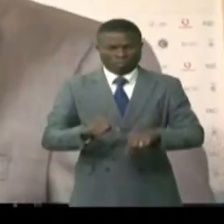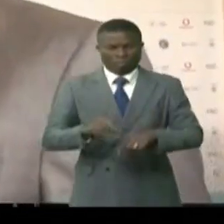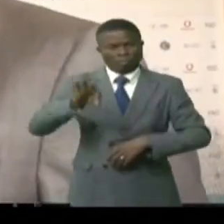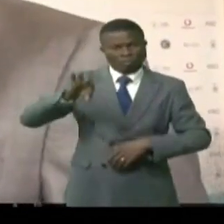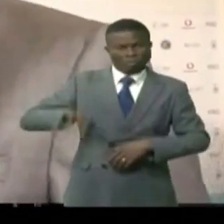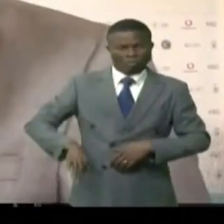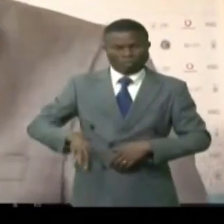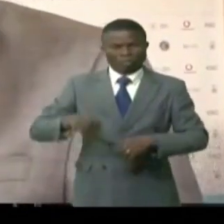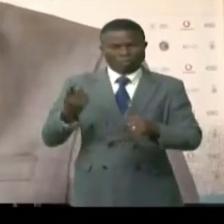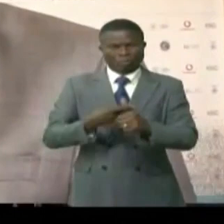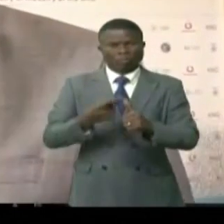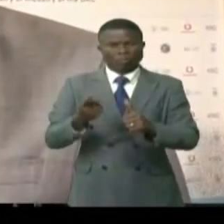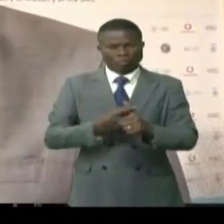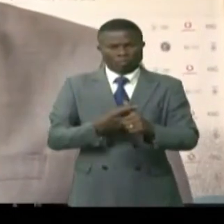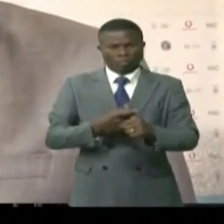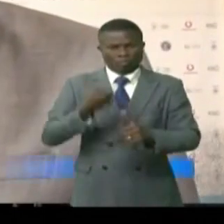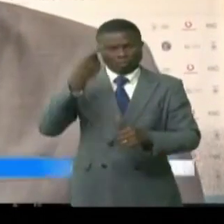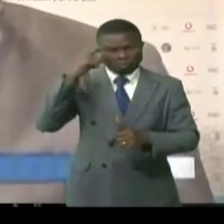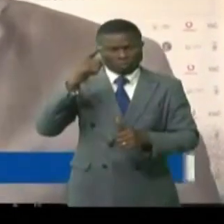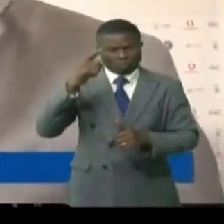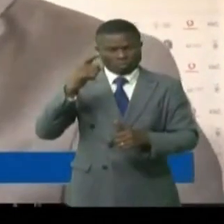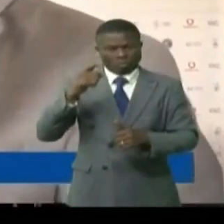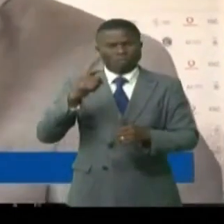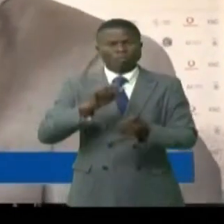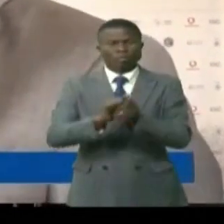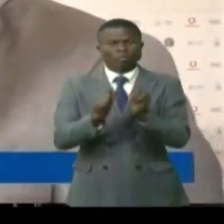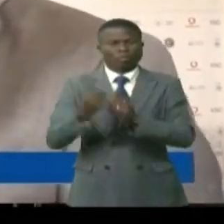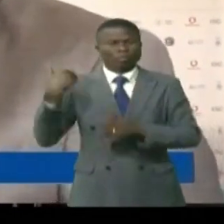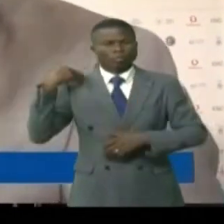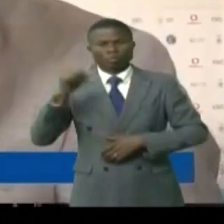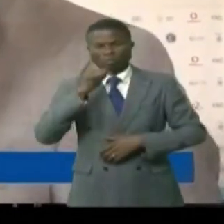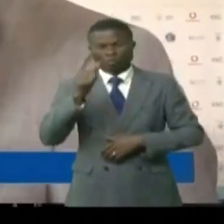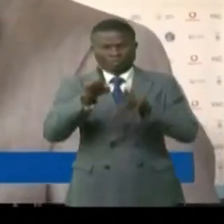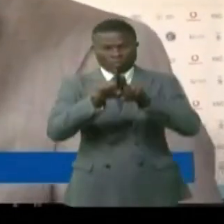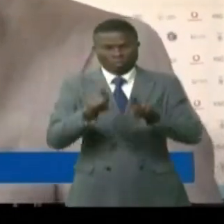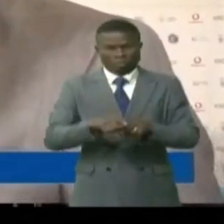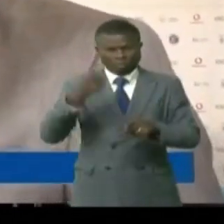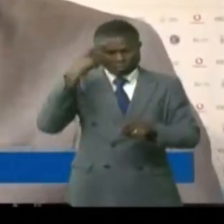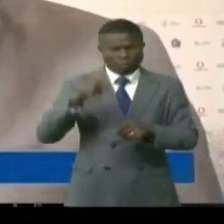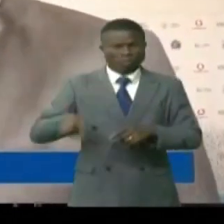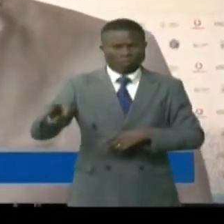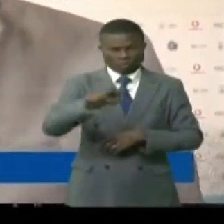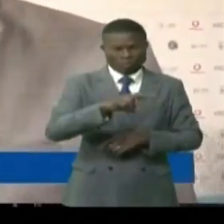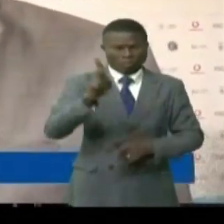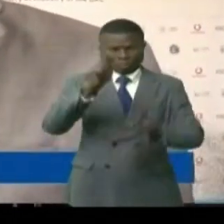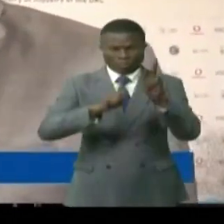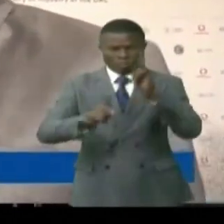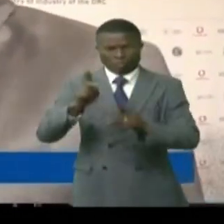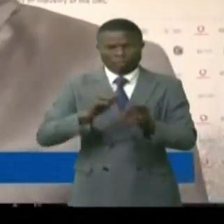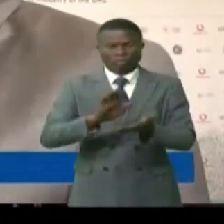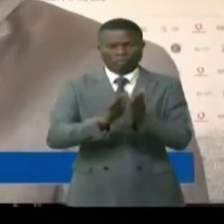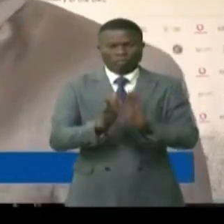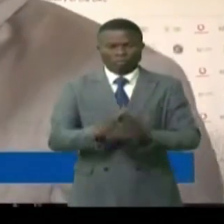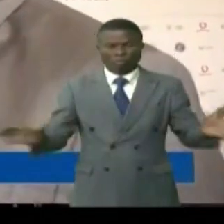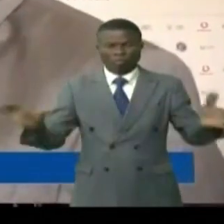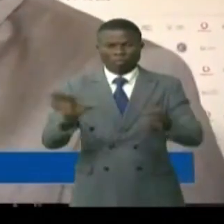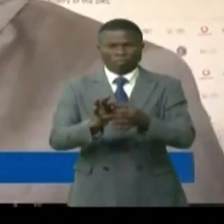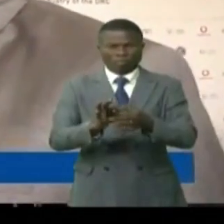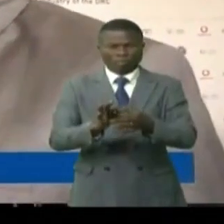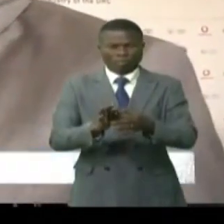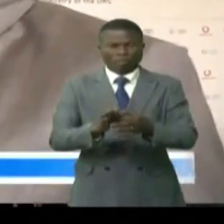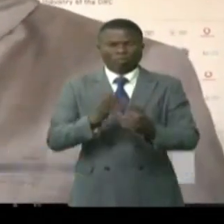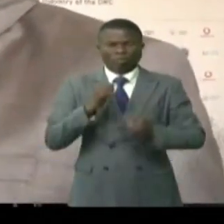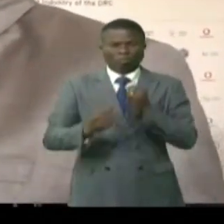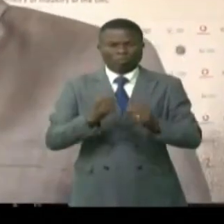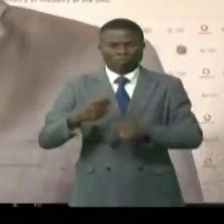bénéfiques non seulement pour la population paysanne, mais également pour les gouvernants que nous sommes, pour qu'on arrive à mettre ensemble des